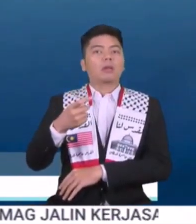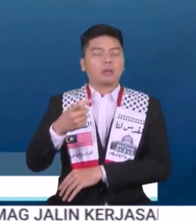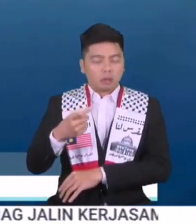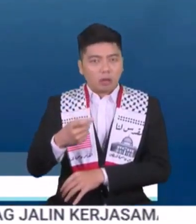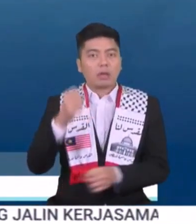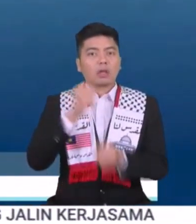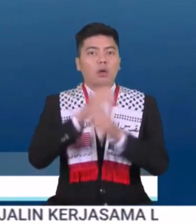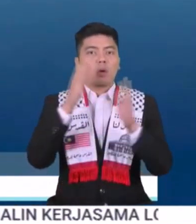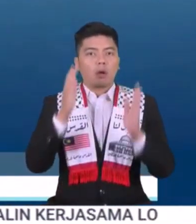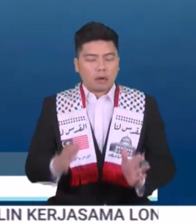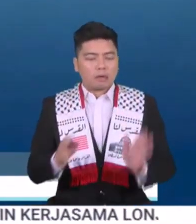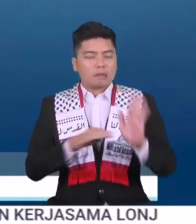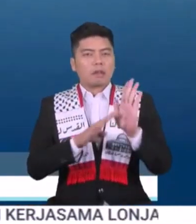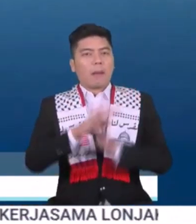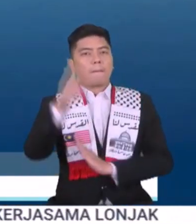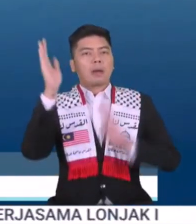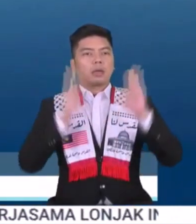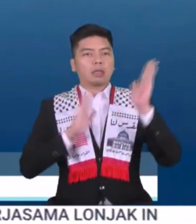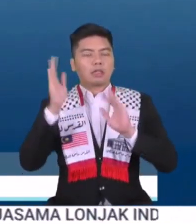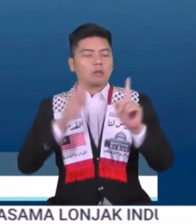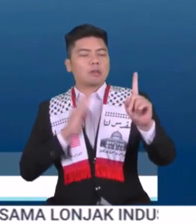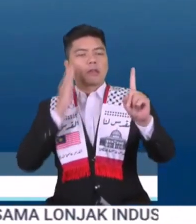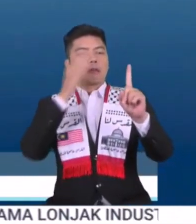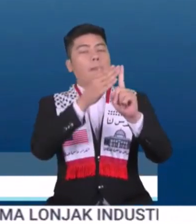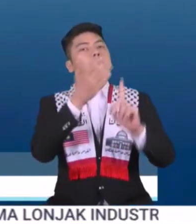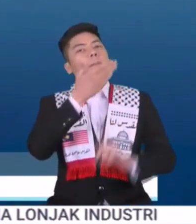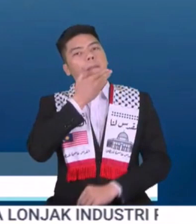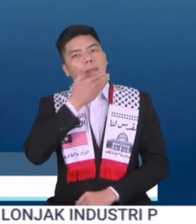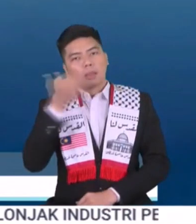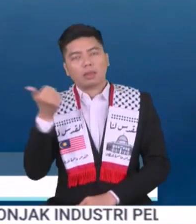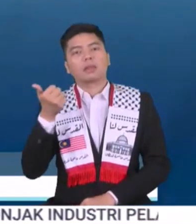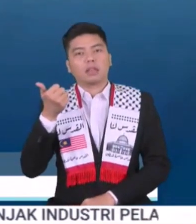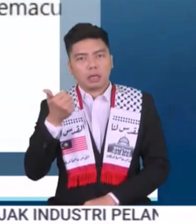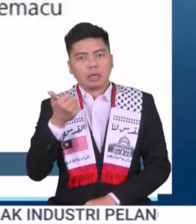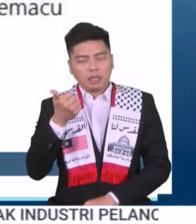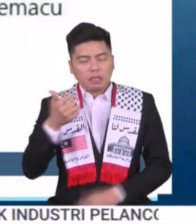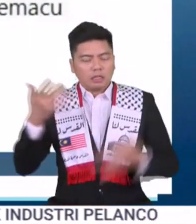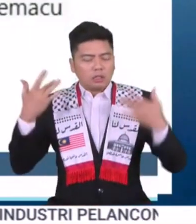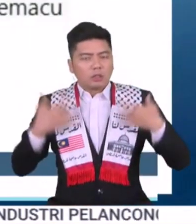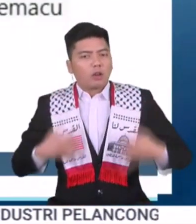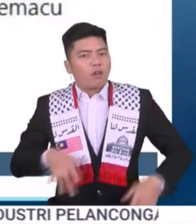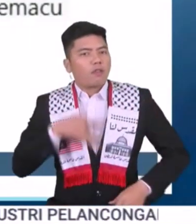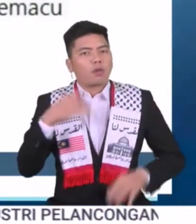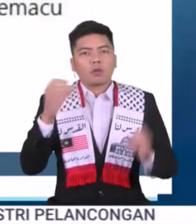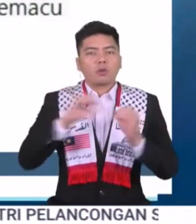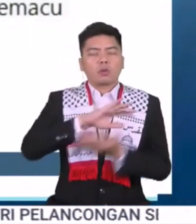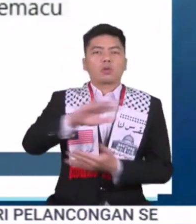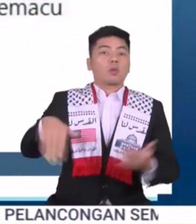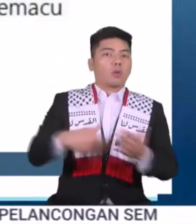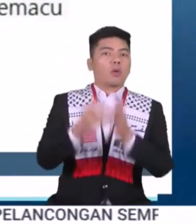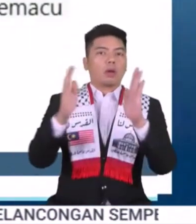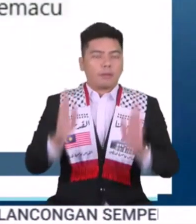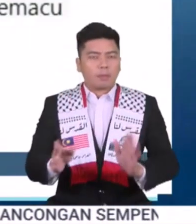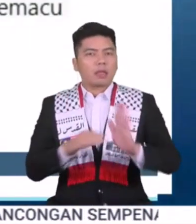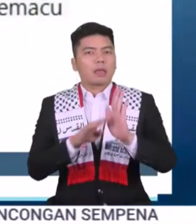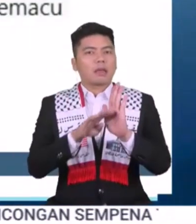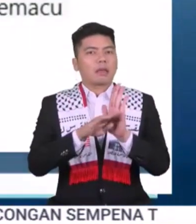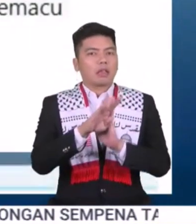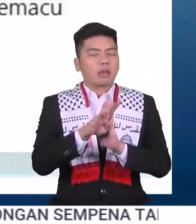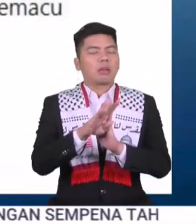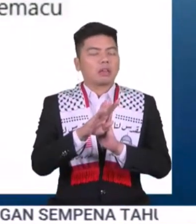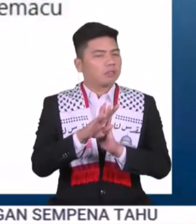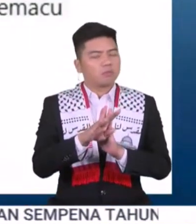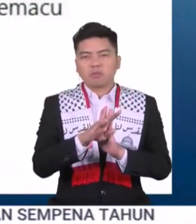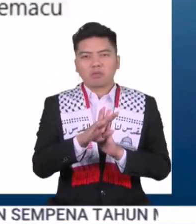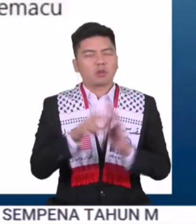adalah pemacu pertumbuhan Malaysia ke tahap yang lebih baik. Tanpa penat lelah setiap lapisan para pekerja, kemajuan tidak